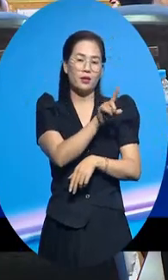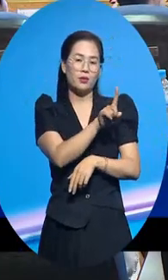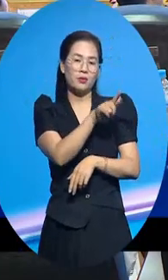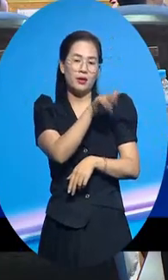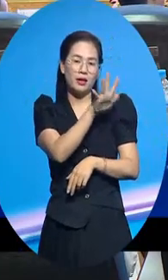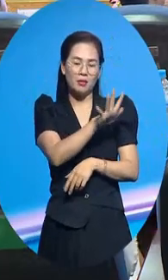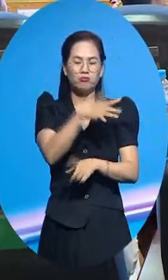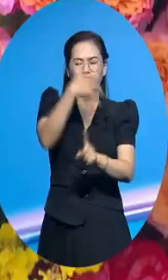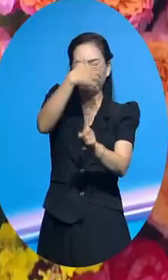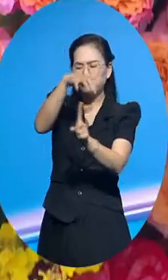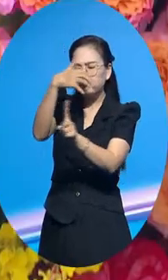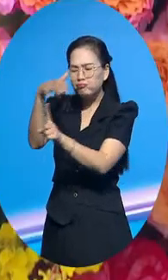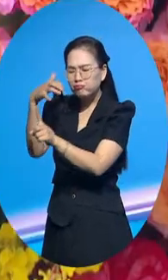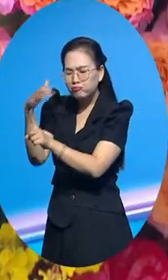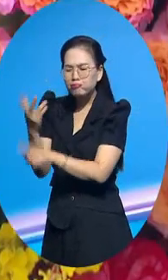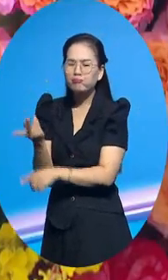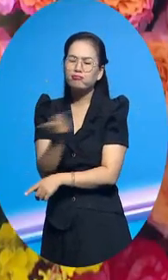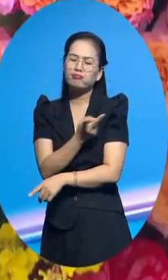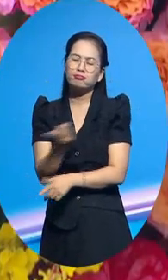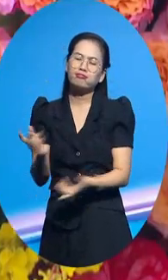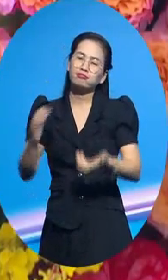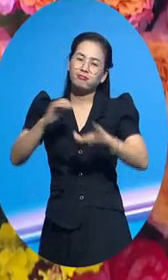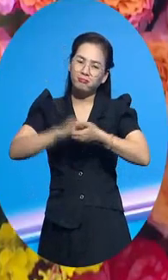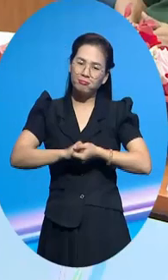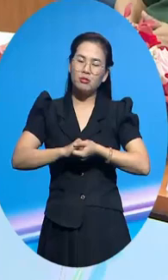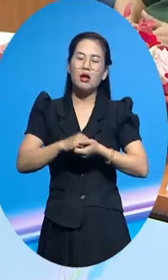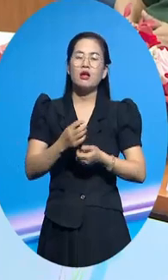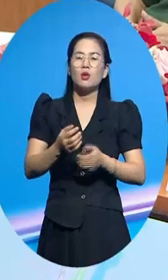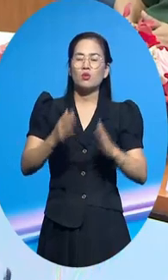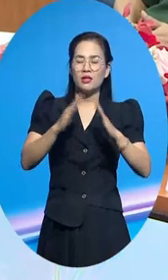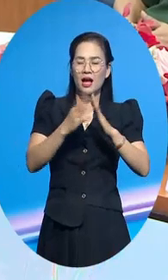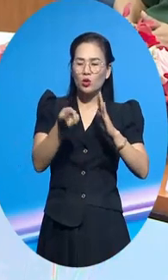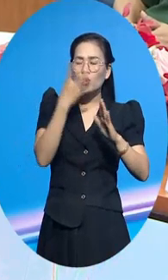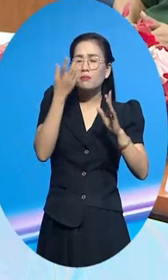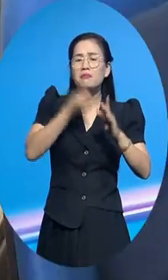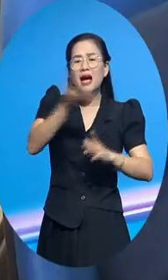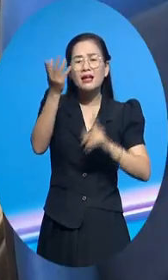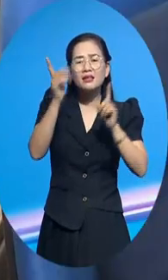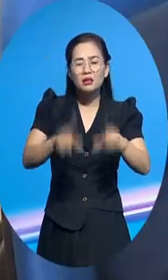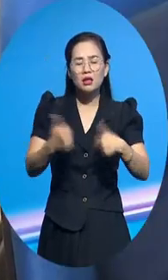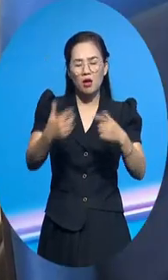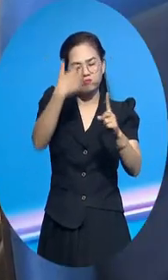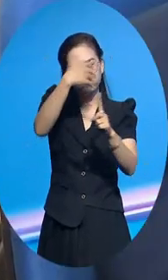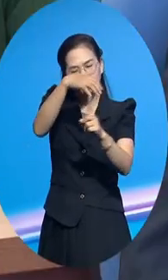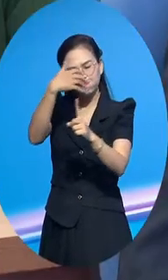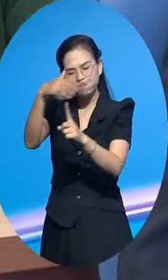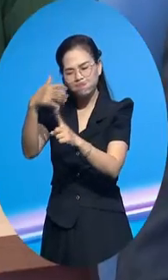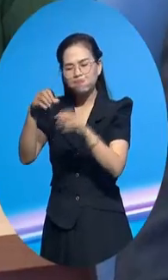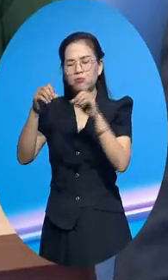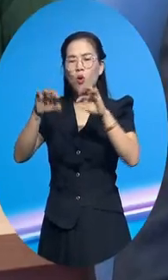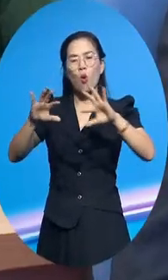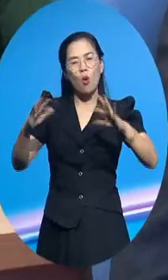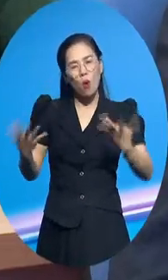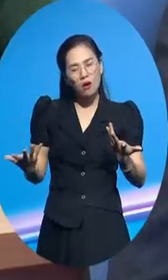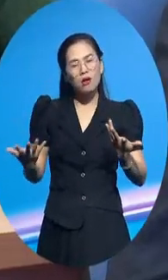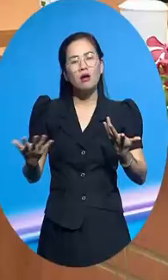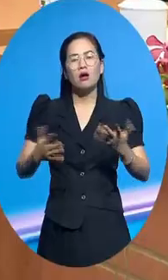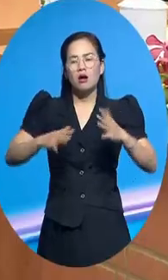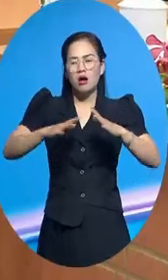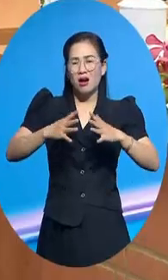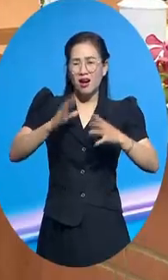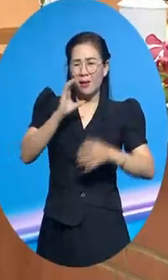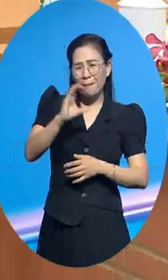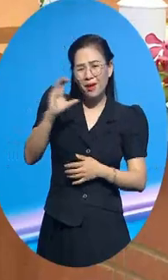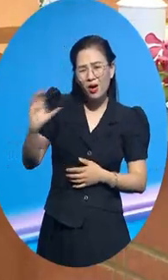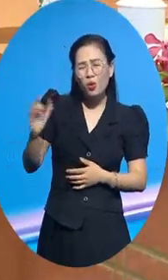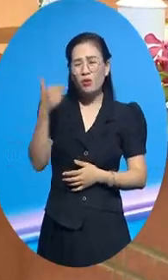tạo cho đội ngũ dược sĩ của chuỗi nhà thuốc với tiêu chuẩn quốc tế, cùng với các khóa huấn luyện khác về sơ cấp cứu, hồi sinh tim phổi cơ